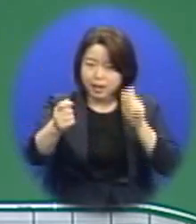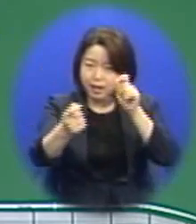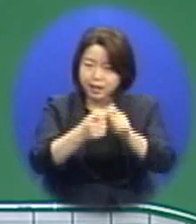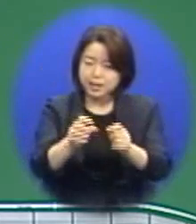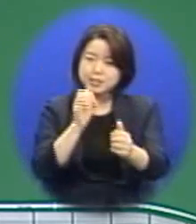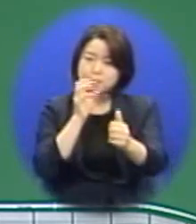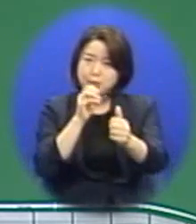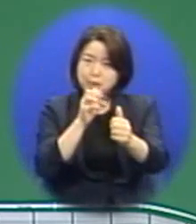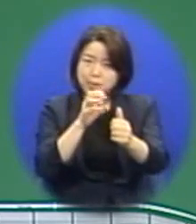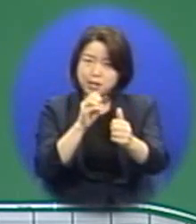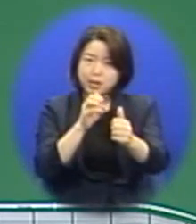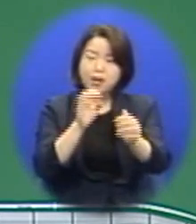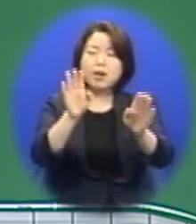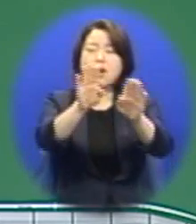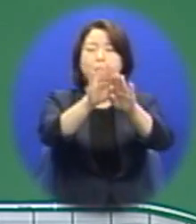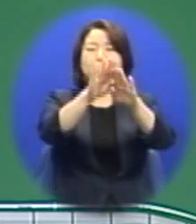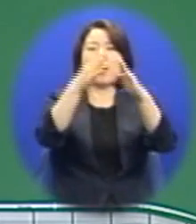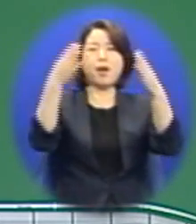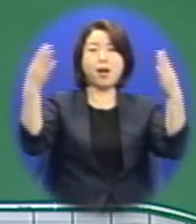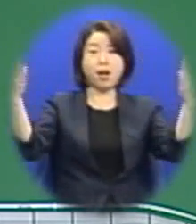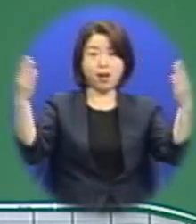문이 활짝 열립니다.